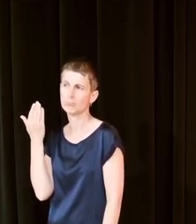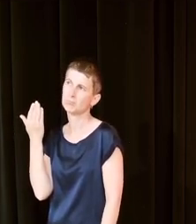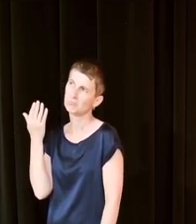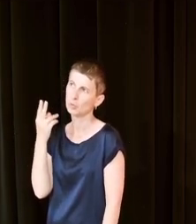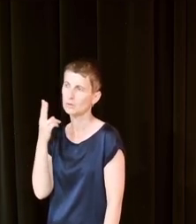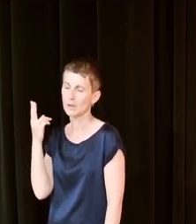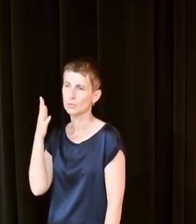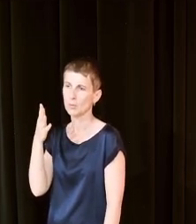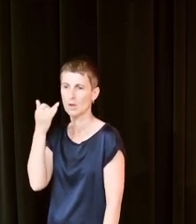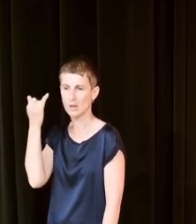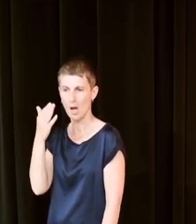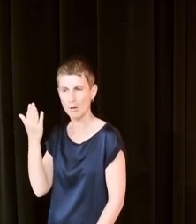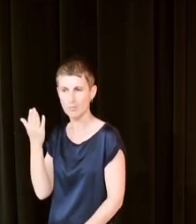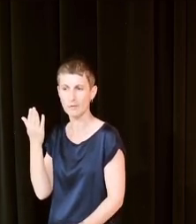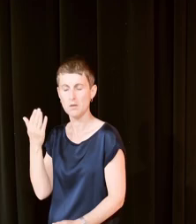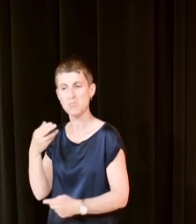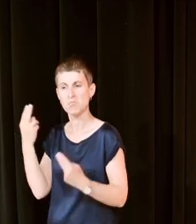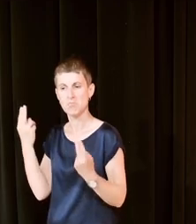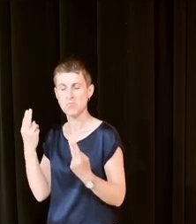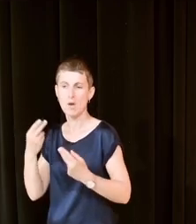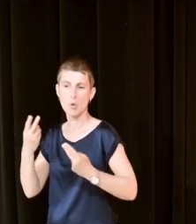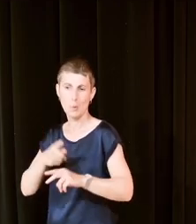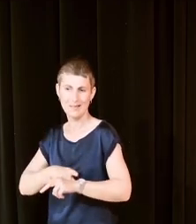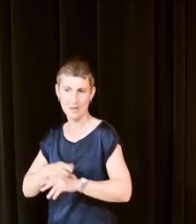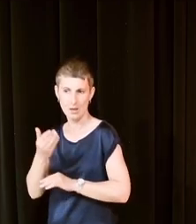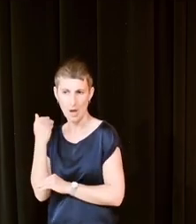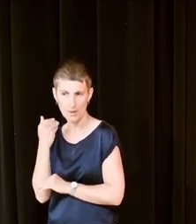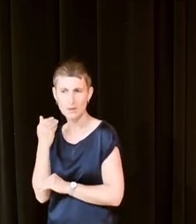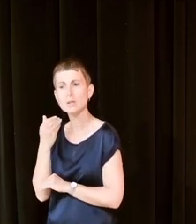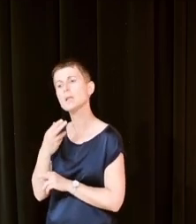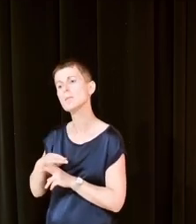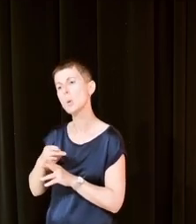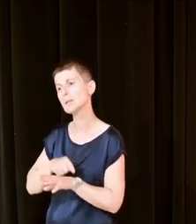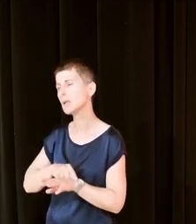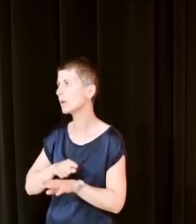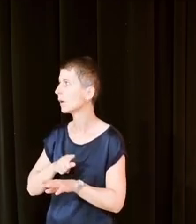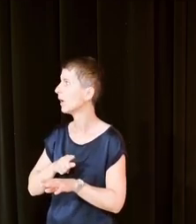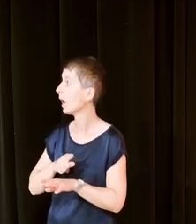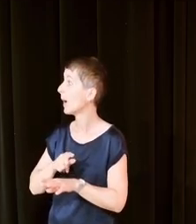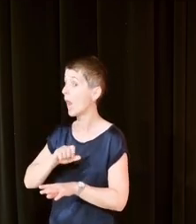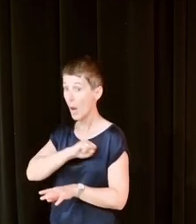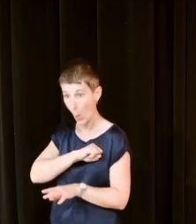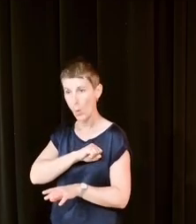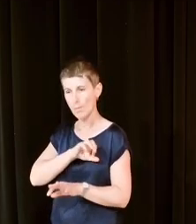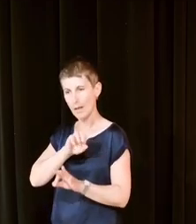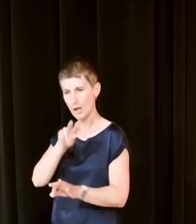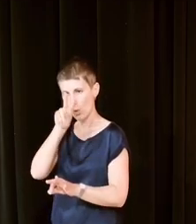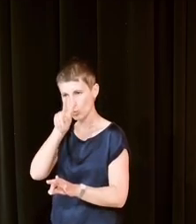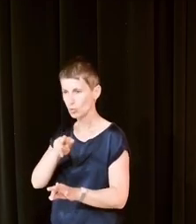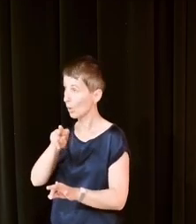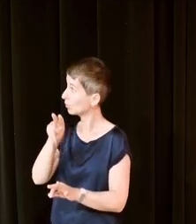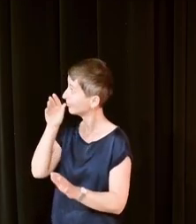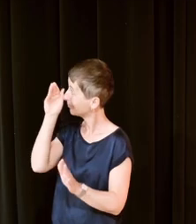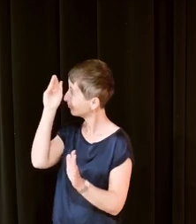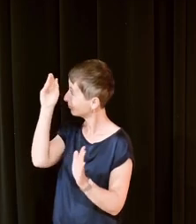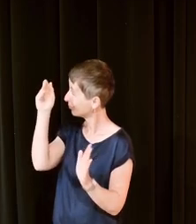Jahre zurück. Und ich glaube, es lohnt sich, einen Moment hinzuschauen auf diese